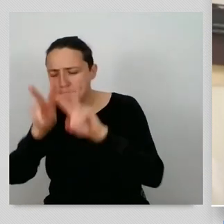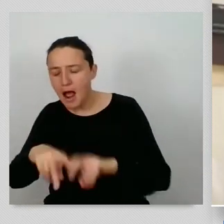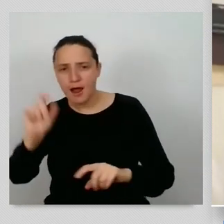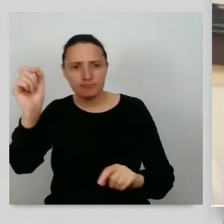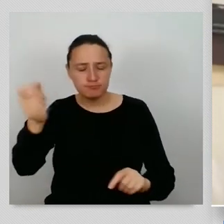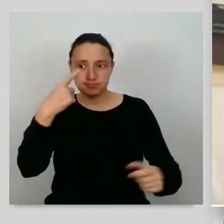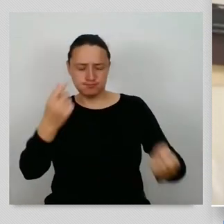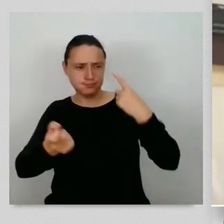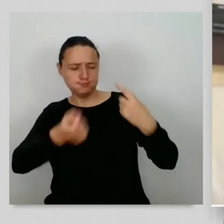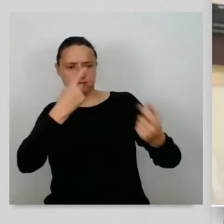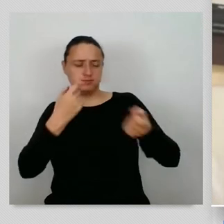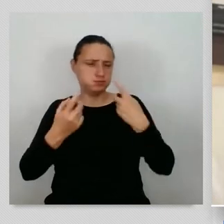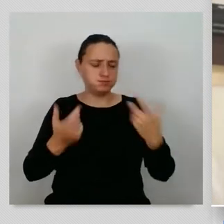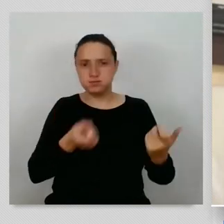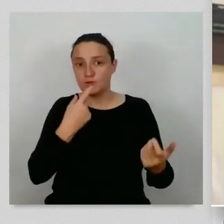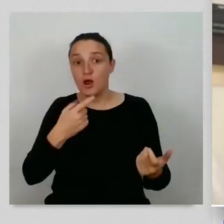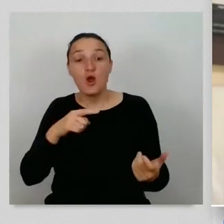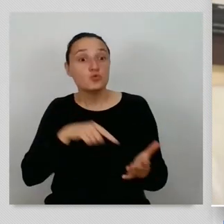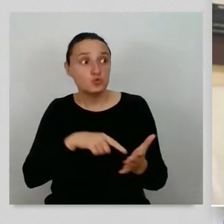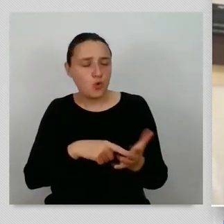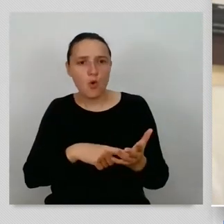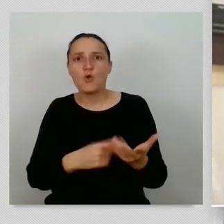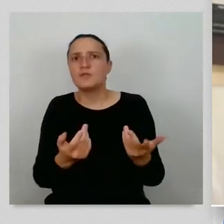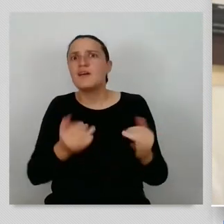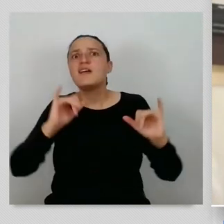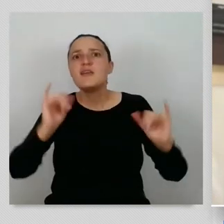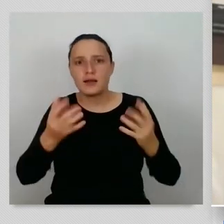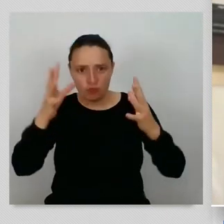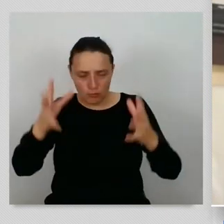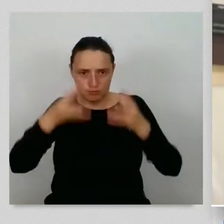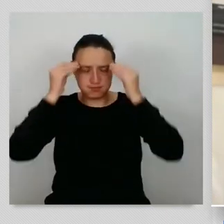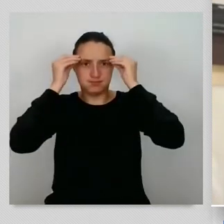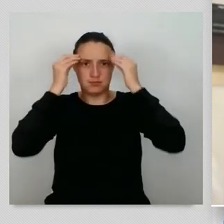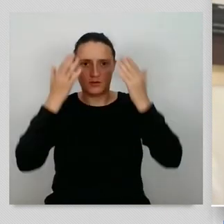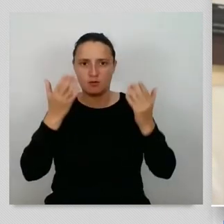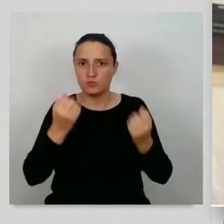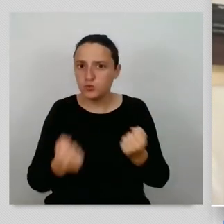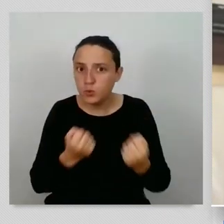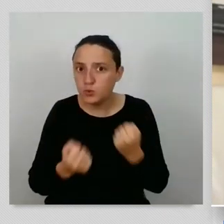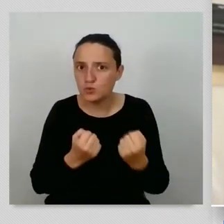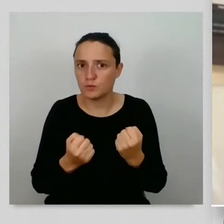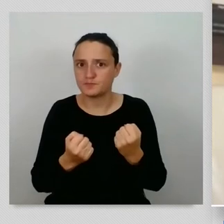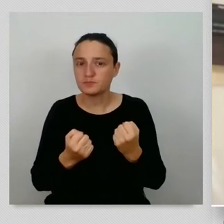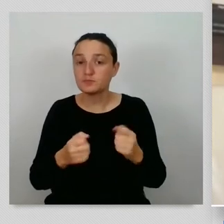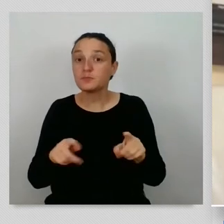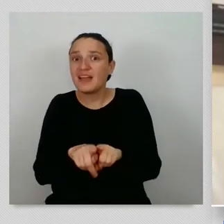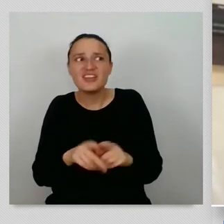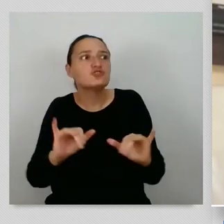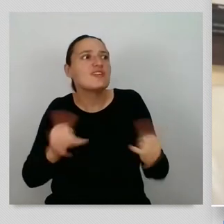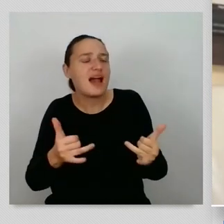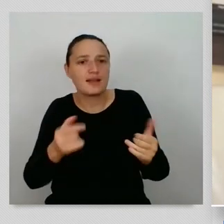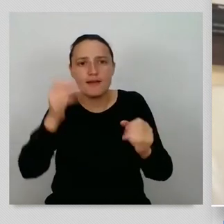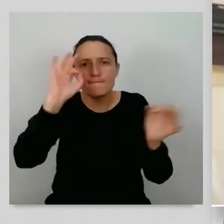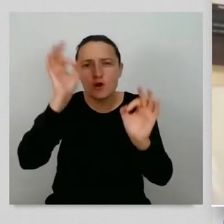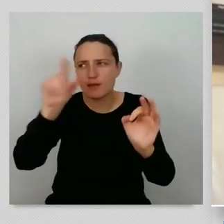są bombardowani z jednej strony, ale z drugiej strony utracili narzędzia do selekcji tej informacji,